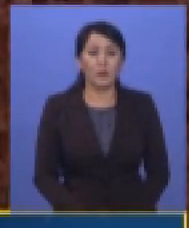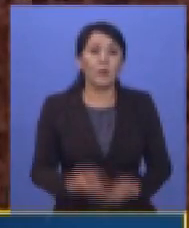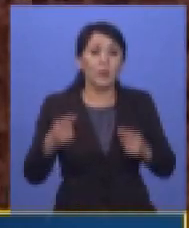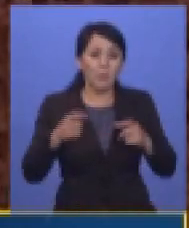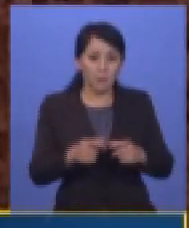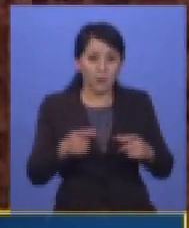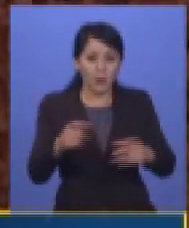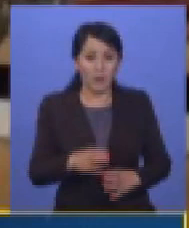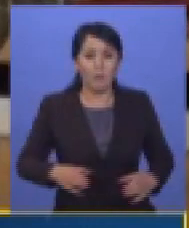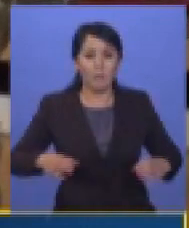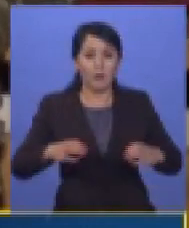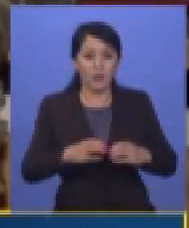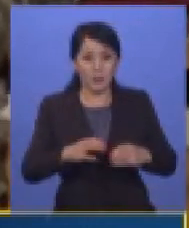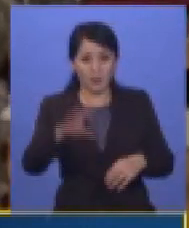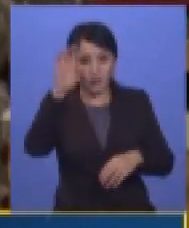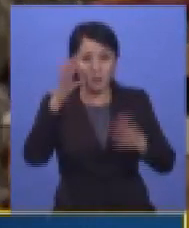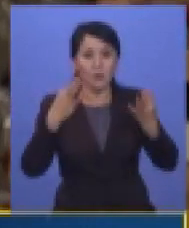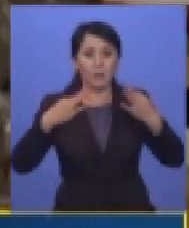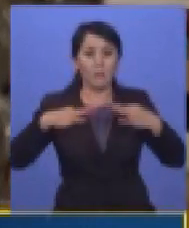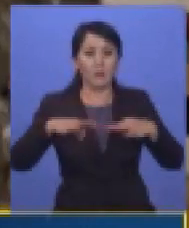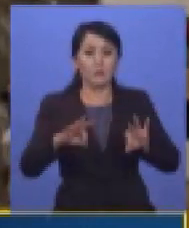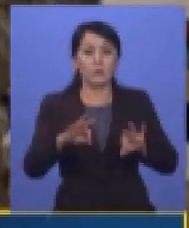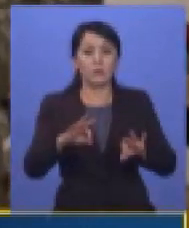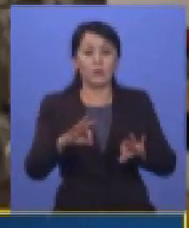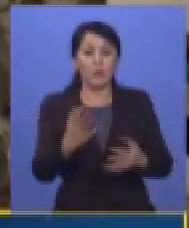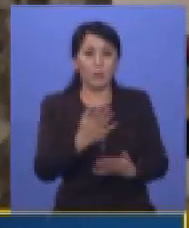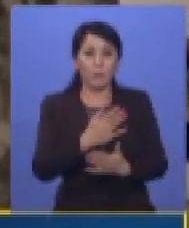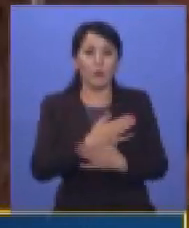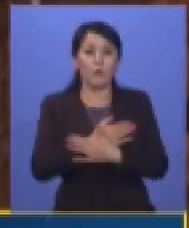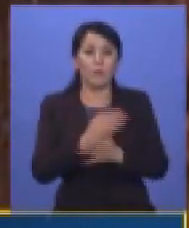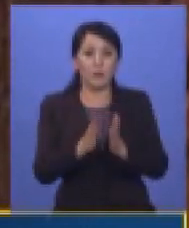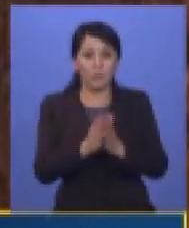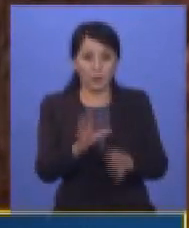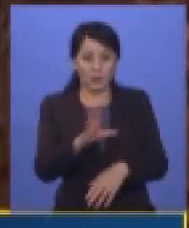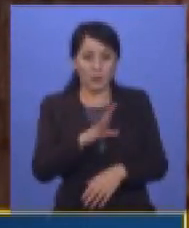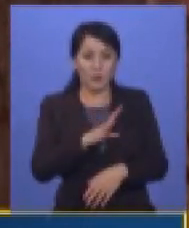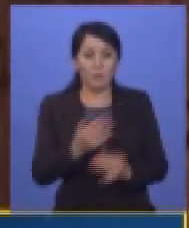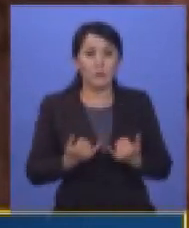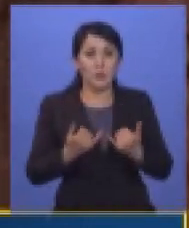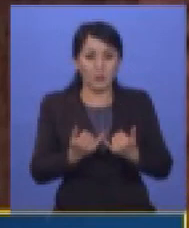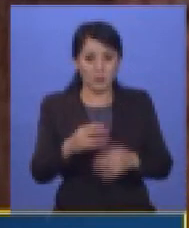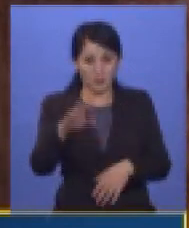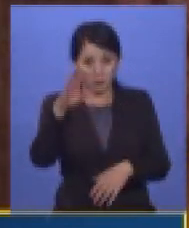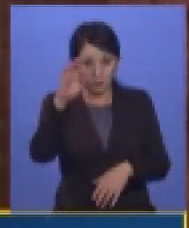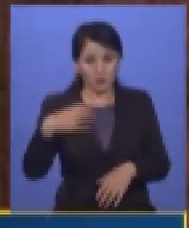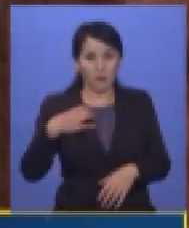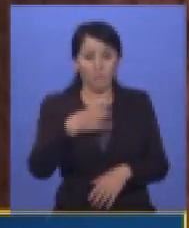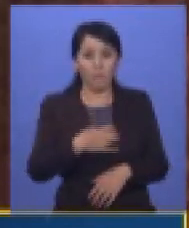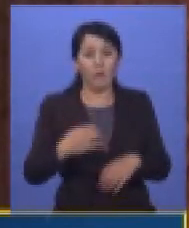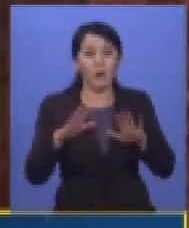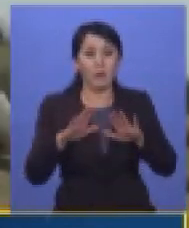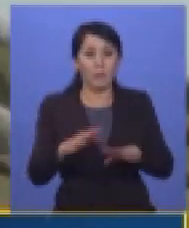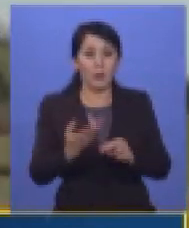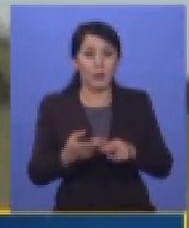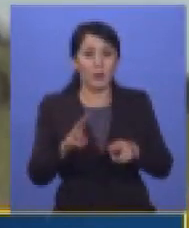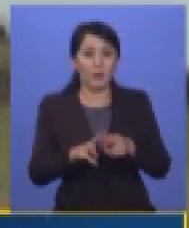Ағынтай батырлардың кесенесінде еліміздің тәуелсіздігі жолында қан төккен ұлы бабаларымыздың рухына құран бағыштап дұға арнады. Еліміздің қасиетті орындарын аралаудағы